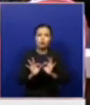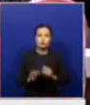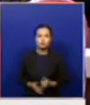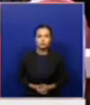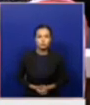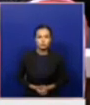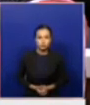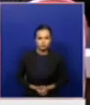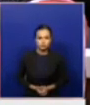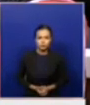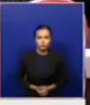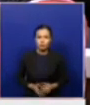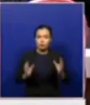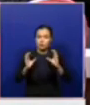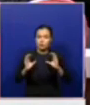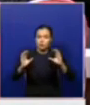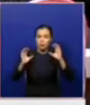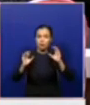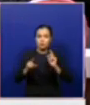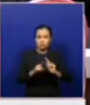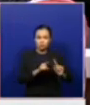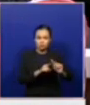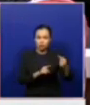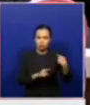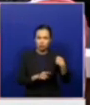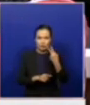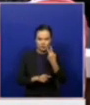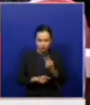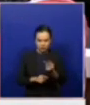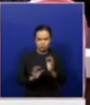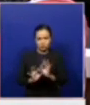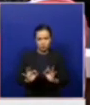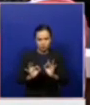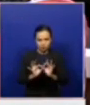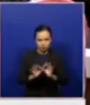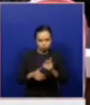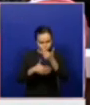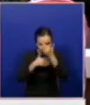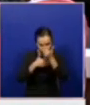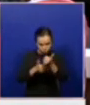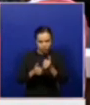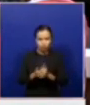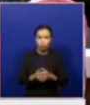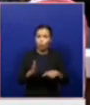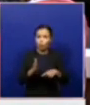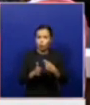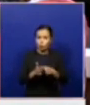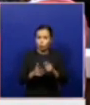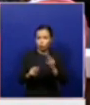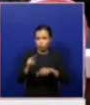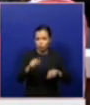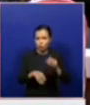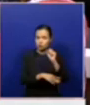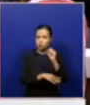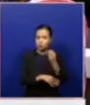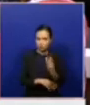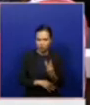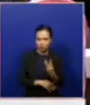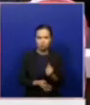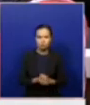ที่ทุกรัฐบาลจะต้องให้ความใส่ใจแต่ไม่ใช่เอาเหตุผลการดูแลสวัสดิการม